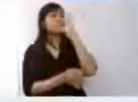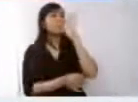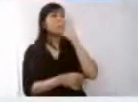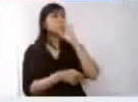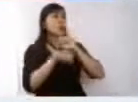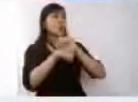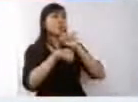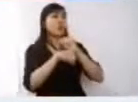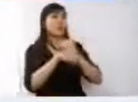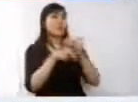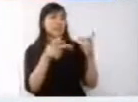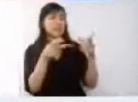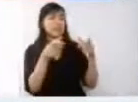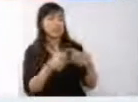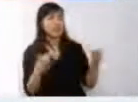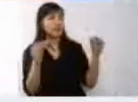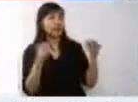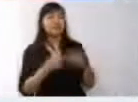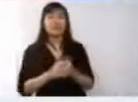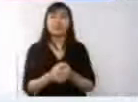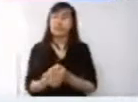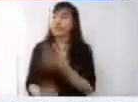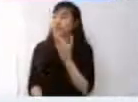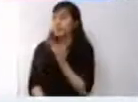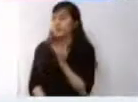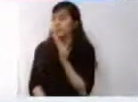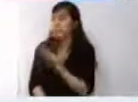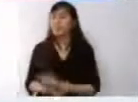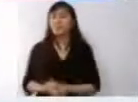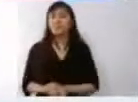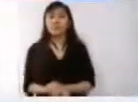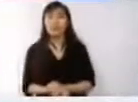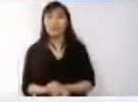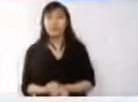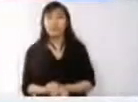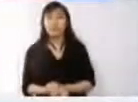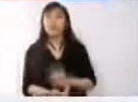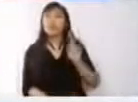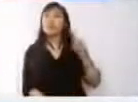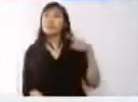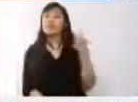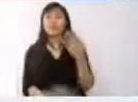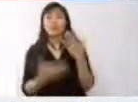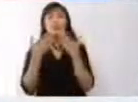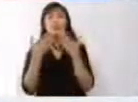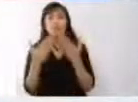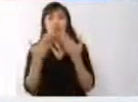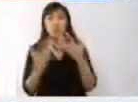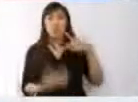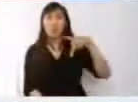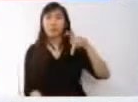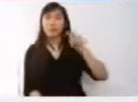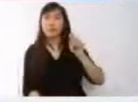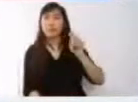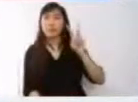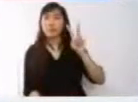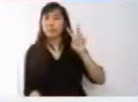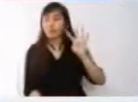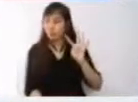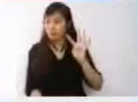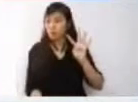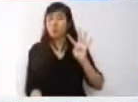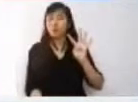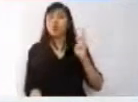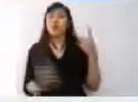ang sabi nga po, although we are open for business, we are not in a normal situation right now.